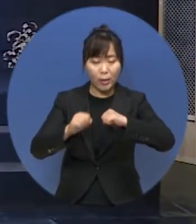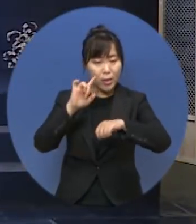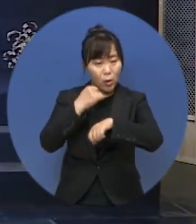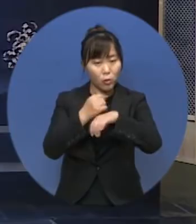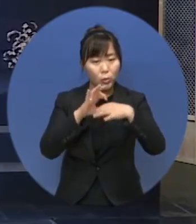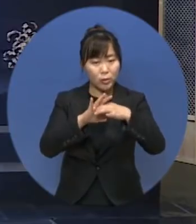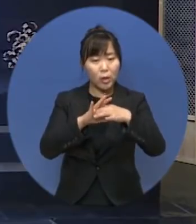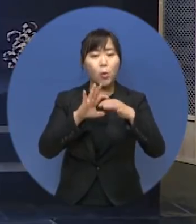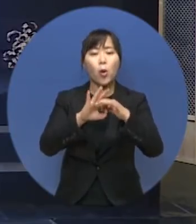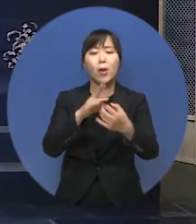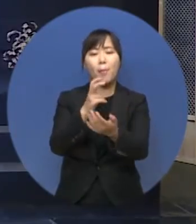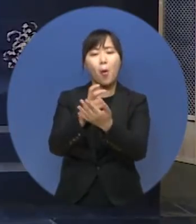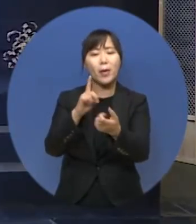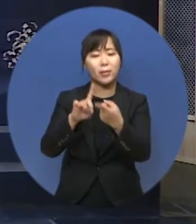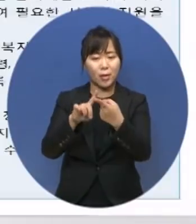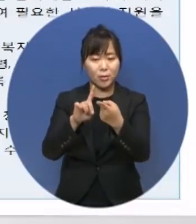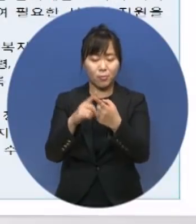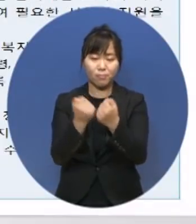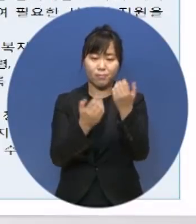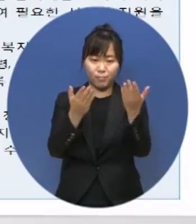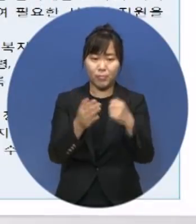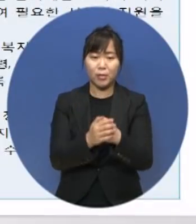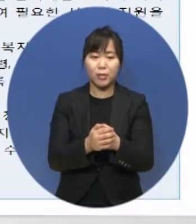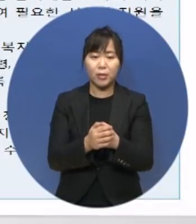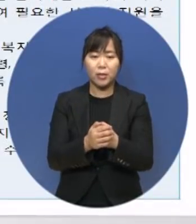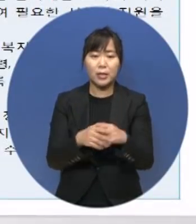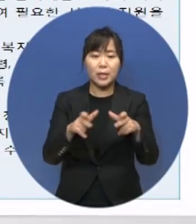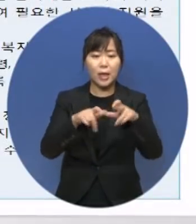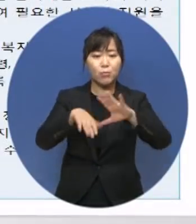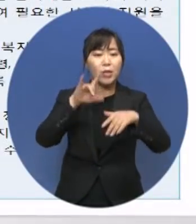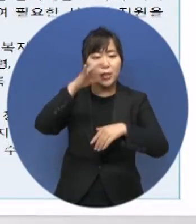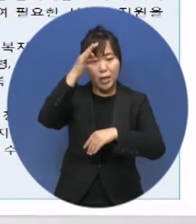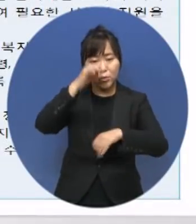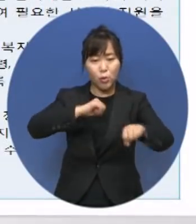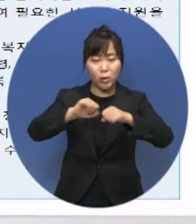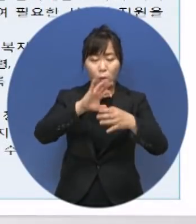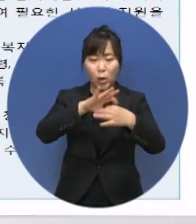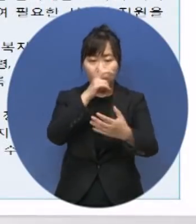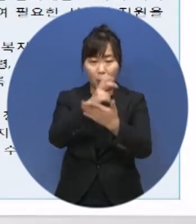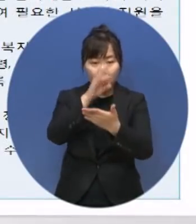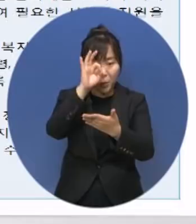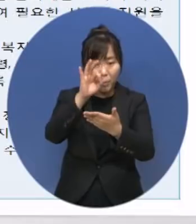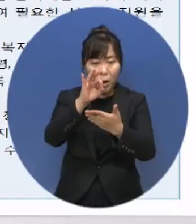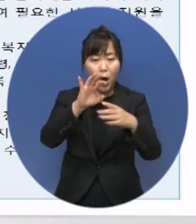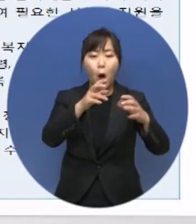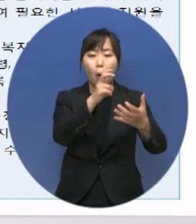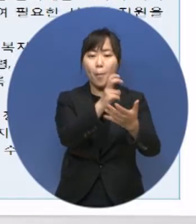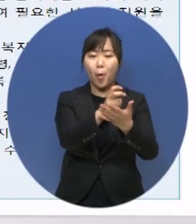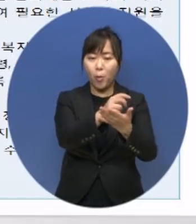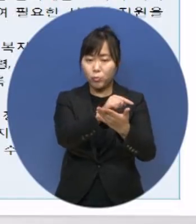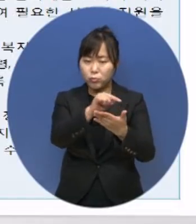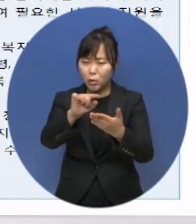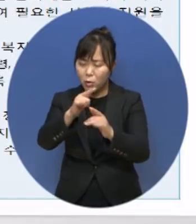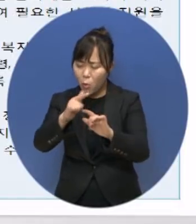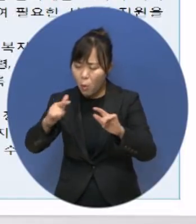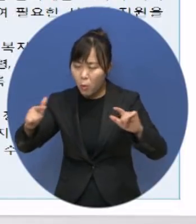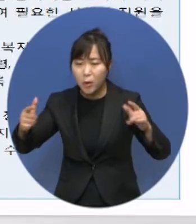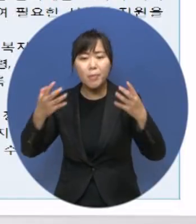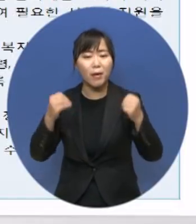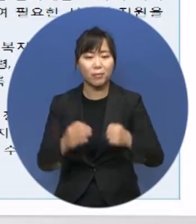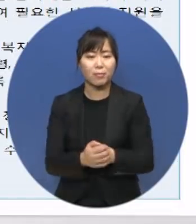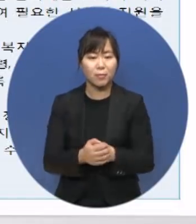관련 법을 좀 말씀드리겠습니다. 장애인 문화예술활동 관련 법을 살펴보면 헌법부터 시작해서 다양한 법들이